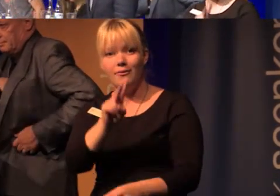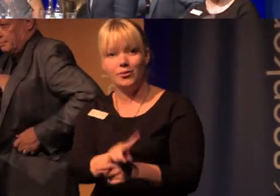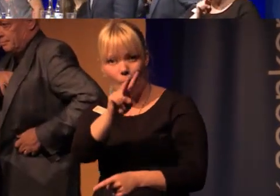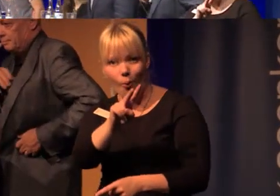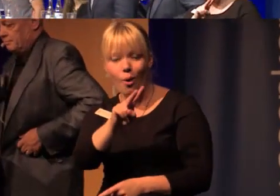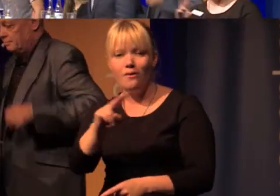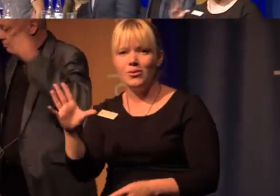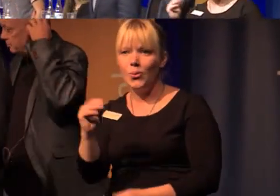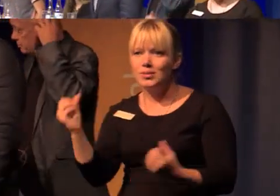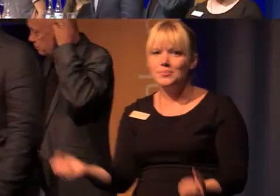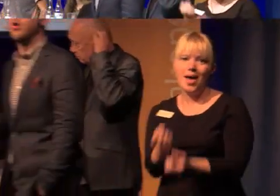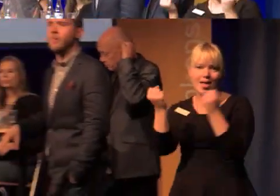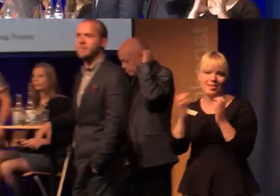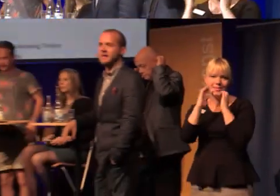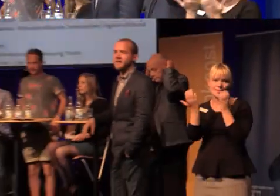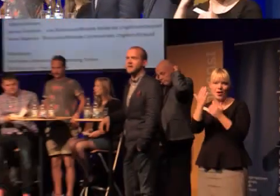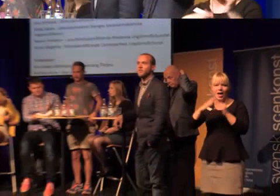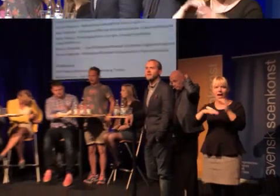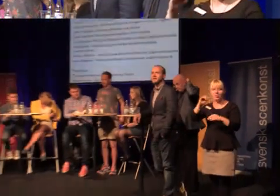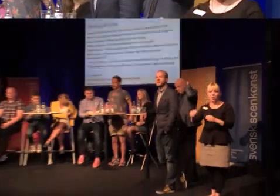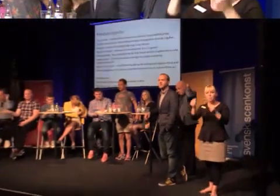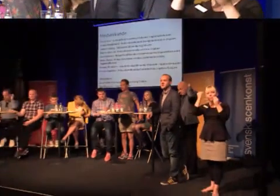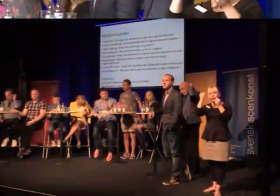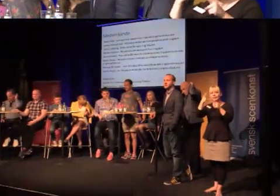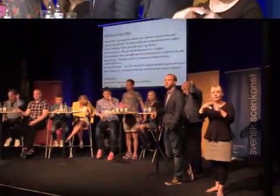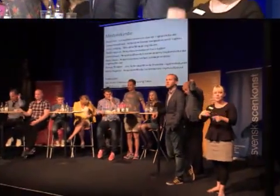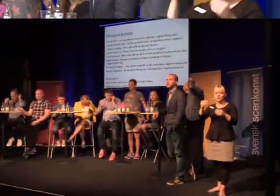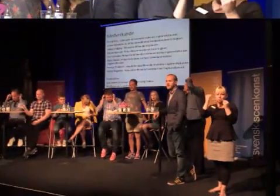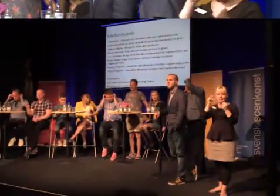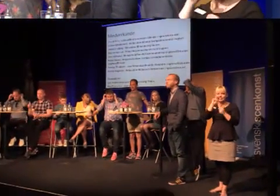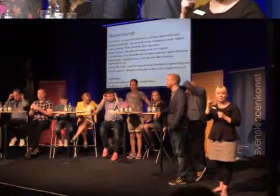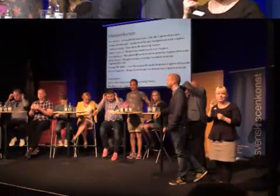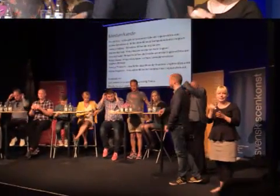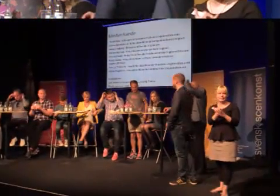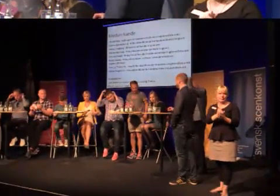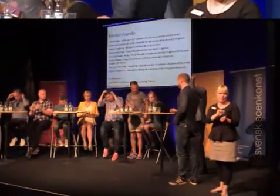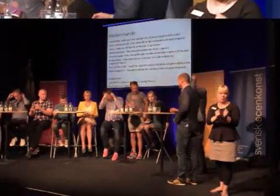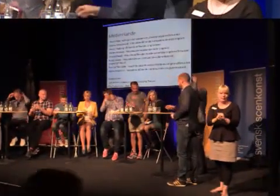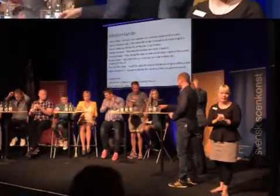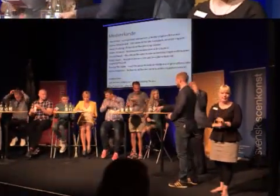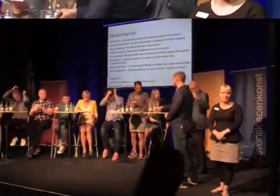har ett spännande seminarium om bildning och bildningsperspektiv i politiken.